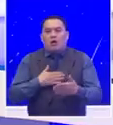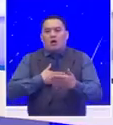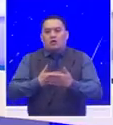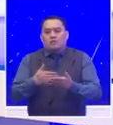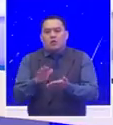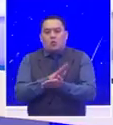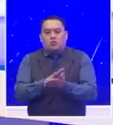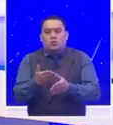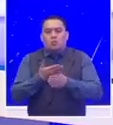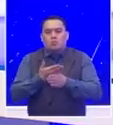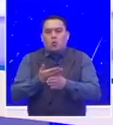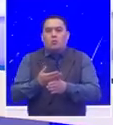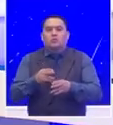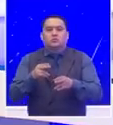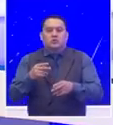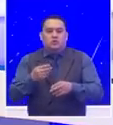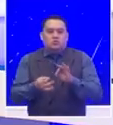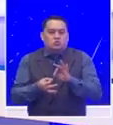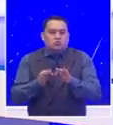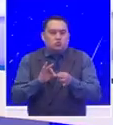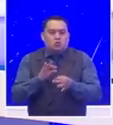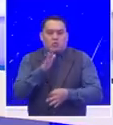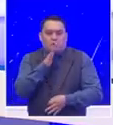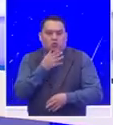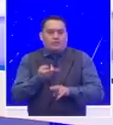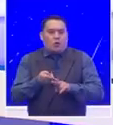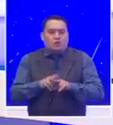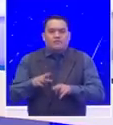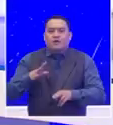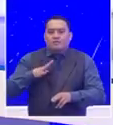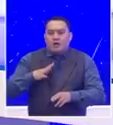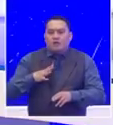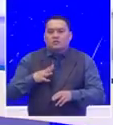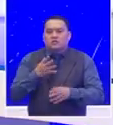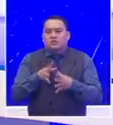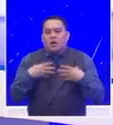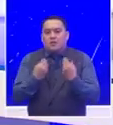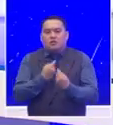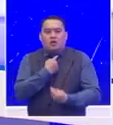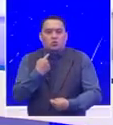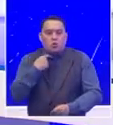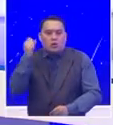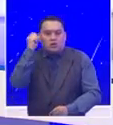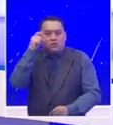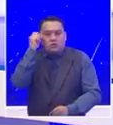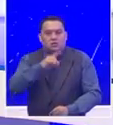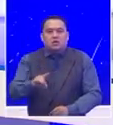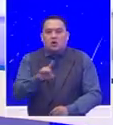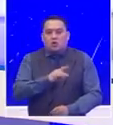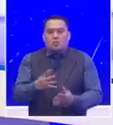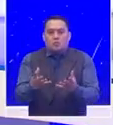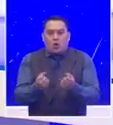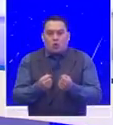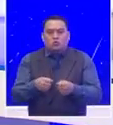и спонсоры помогают соотечественникам в трудную минуту. В рамках мероприятий несколько семей из Талдыкургана и Эскелдинского района